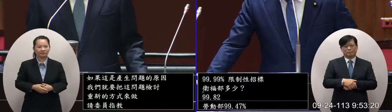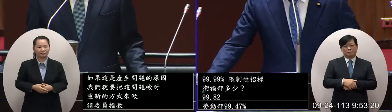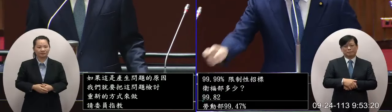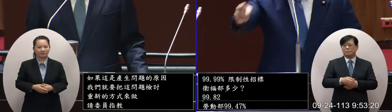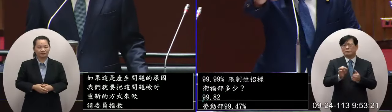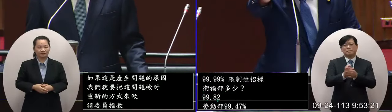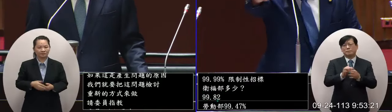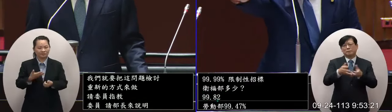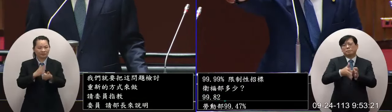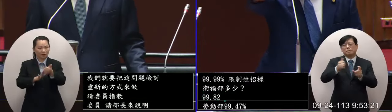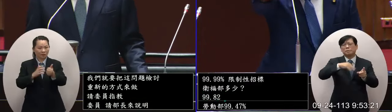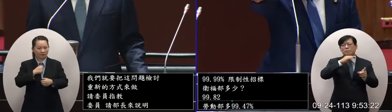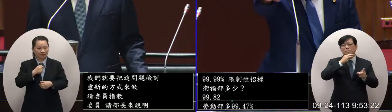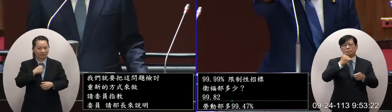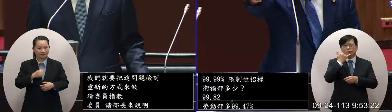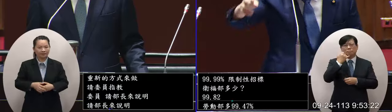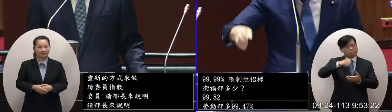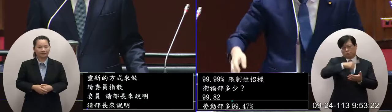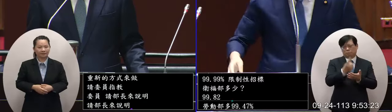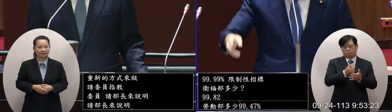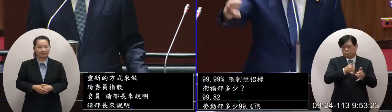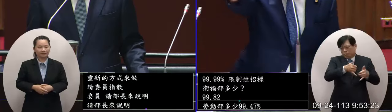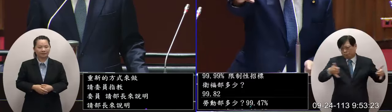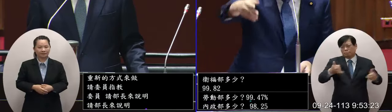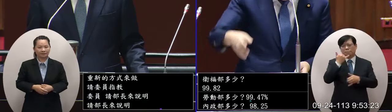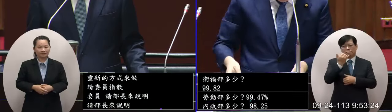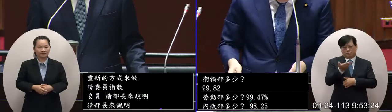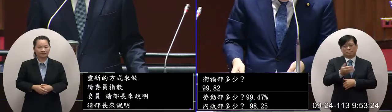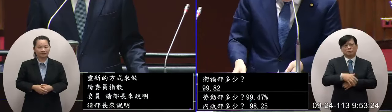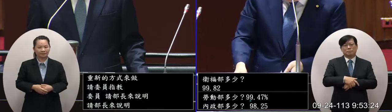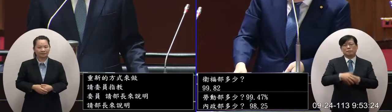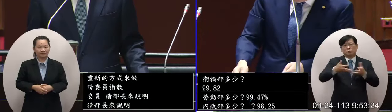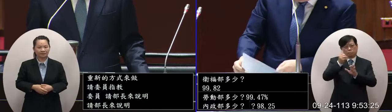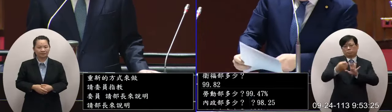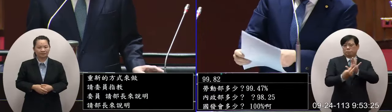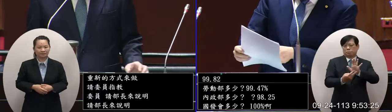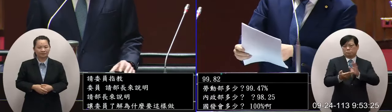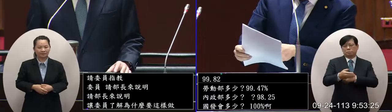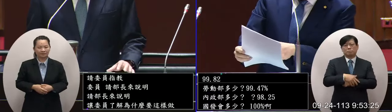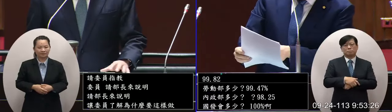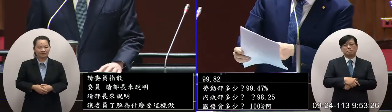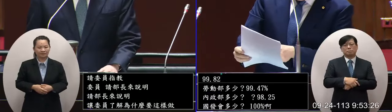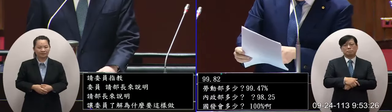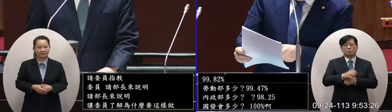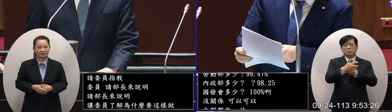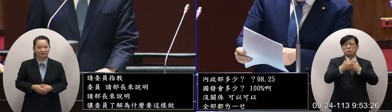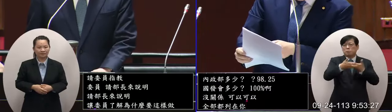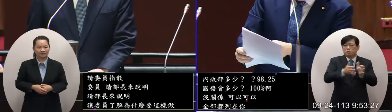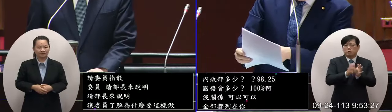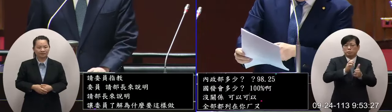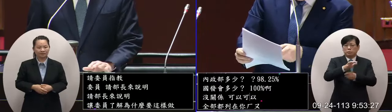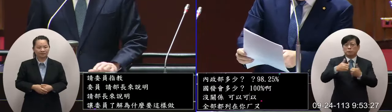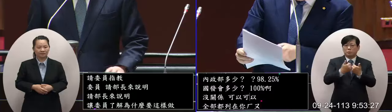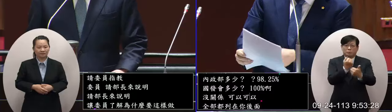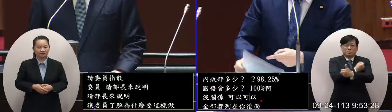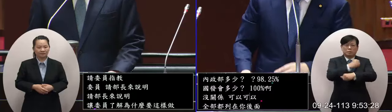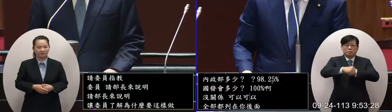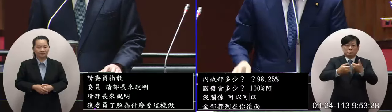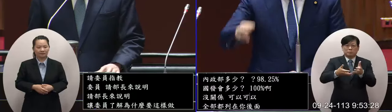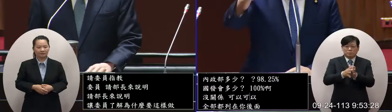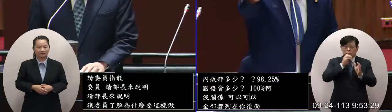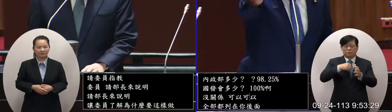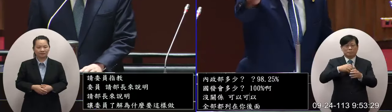关系啊， 委员了解 部长 为什么要？ 可以可以，全部列在你后面，来全部都站出来。部长你讲啊，我们的卫福部、农委会、劳动部、内政部、法务部、